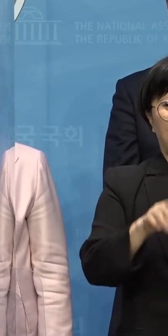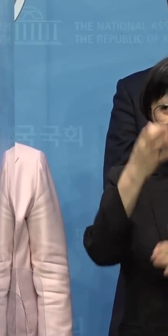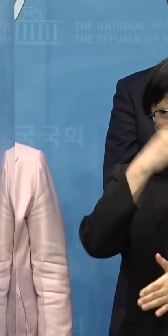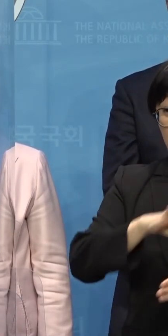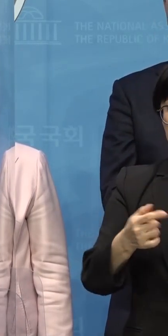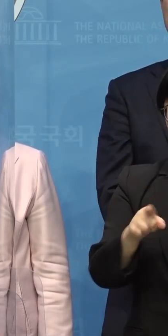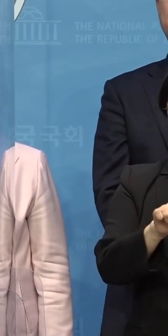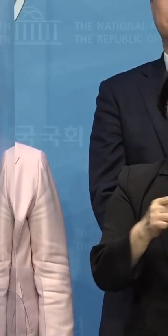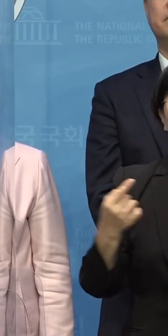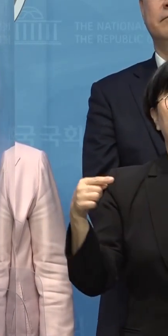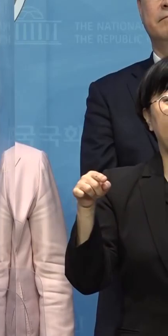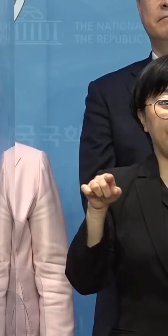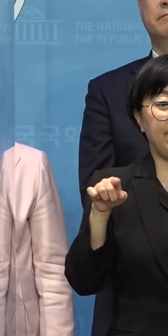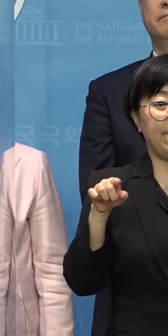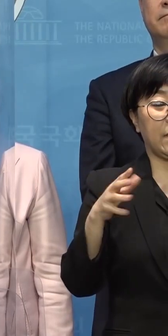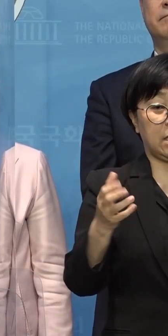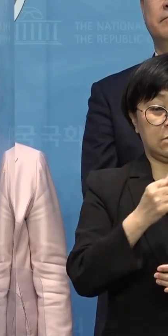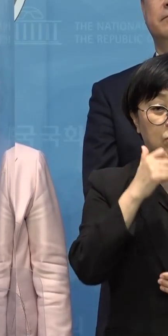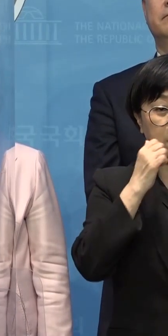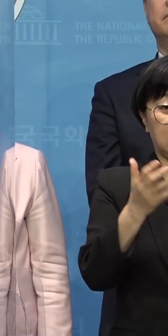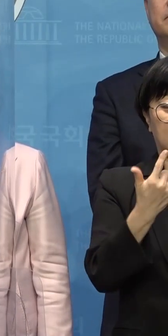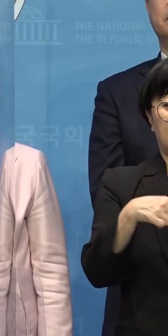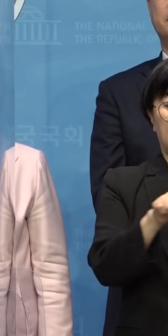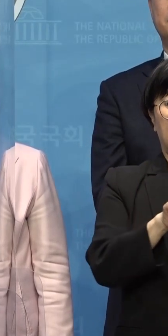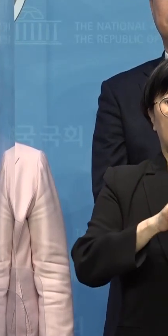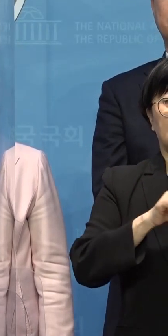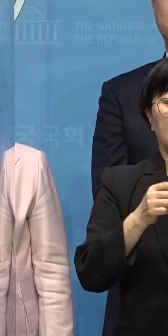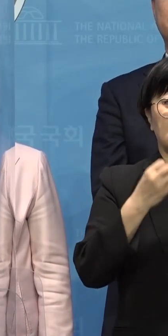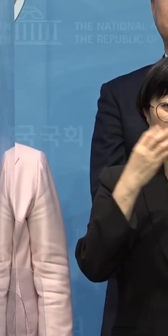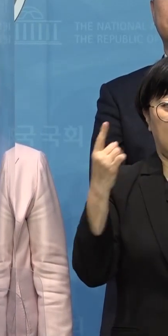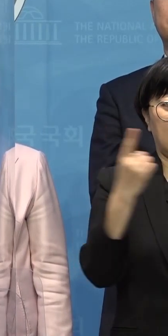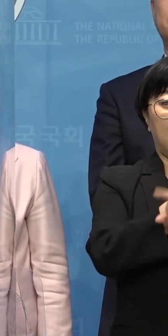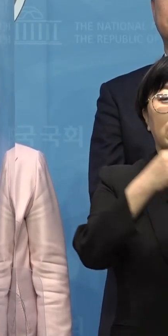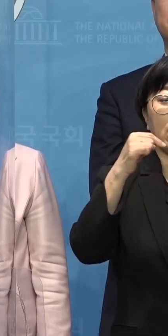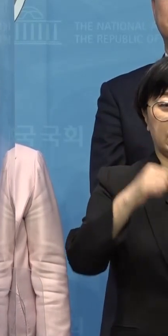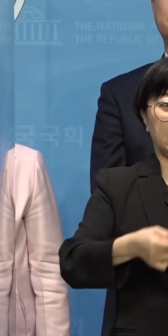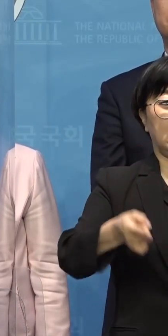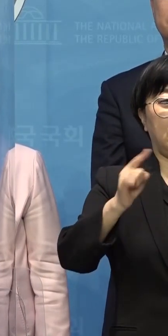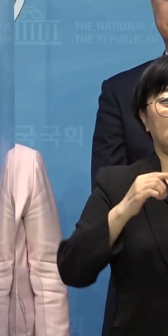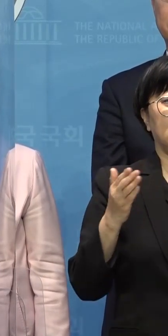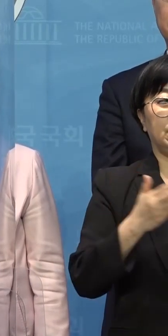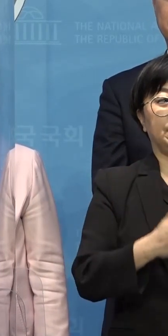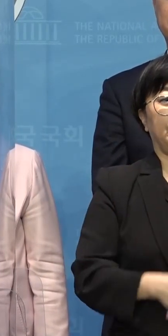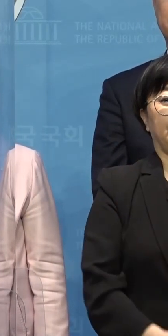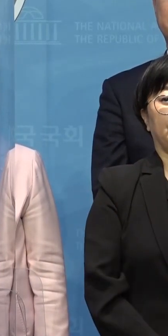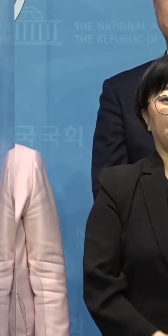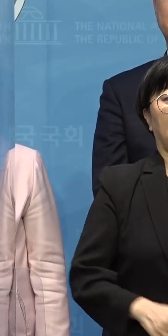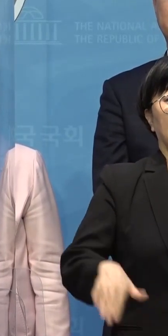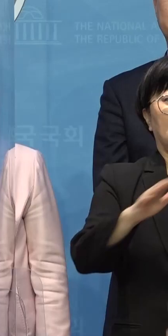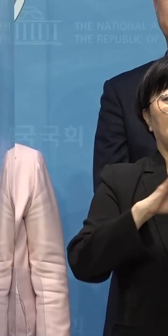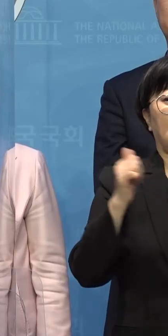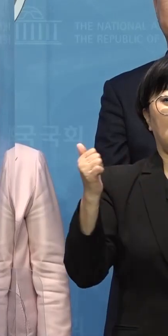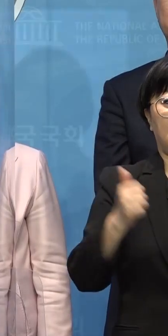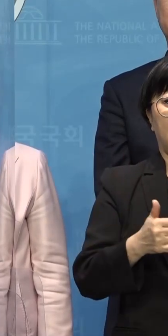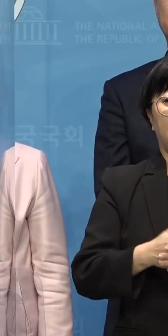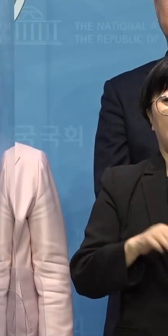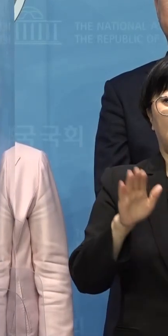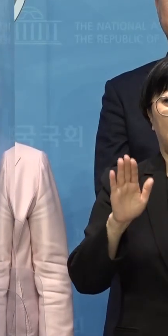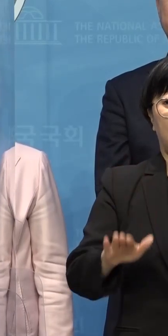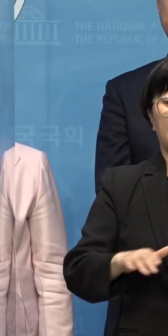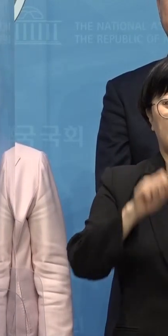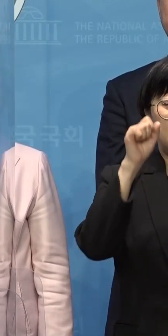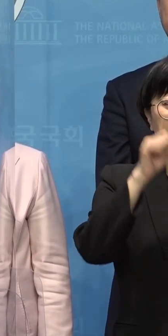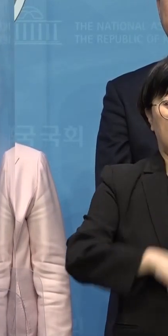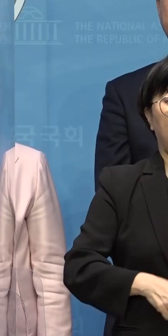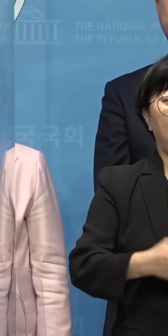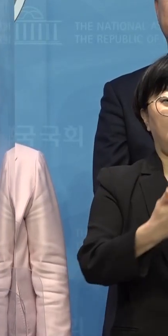효력을 갖지 못하도록 정치개혁 협상에 나서 주십시오. 저희 의원들은 오늘 불체포